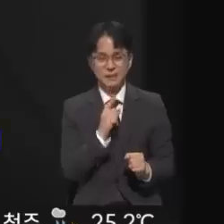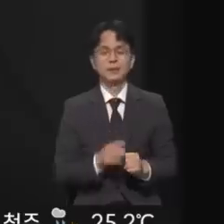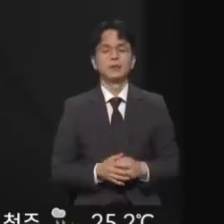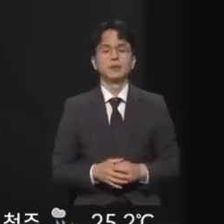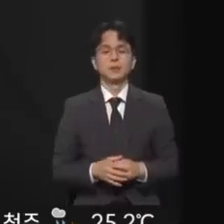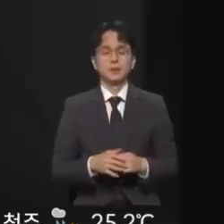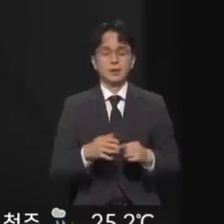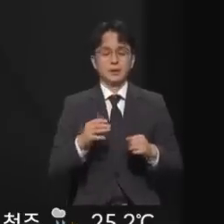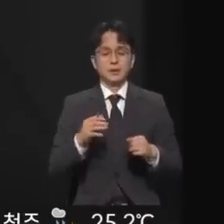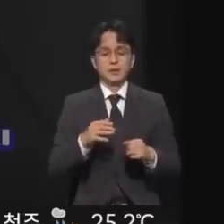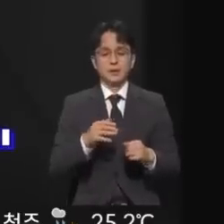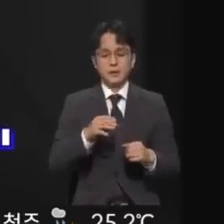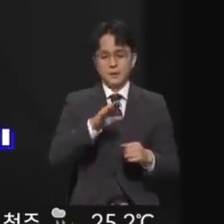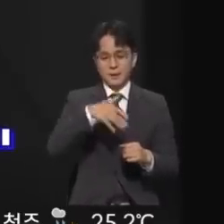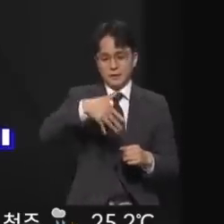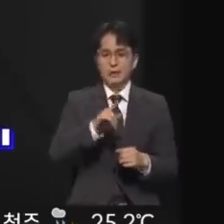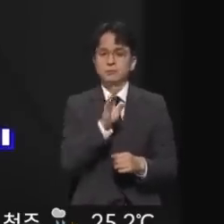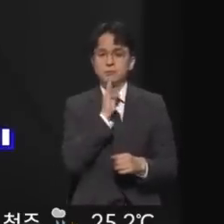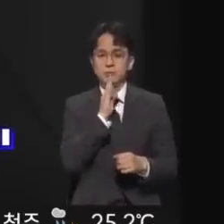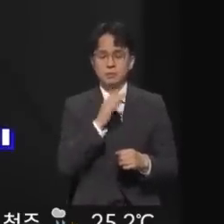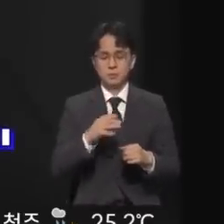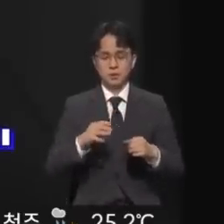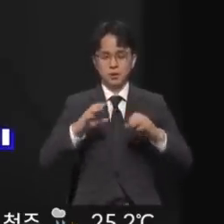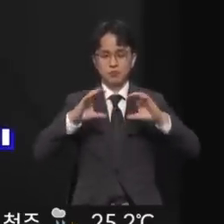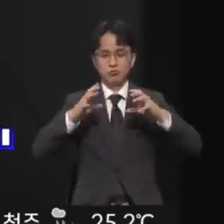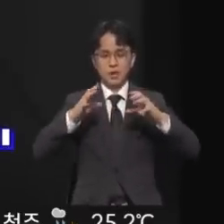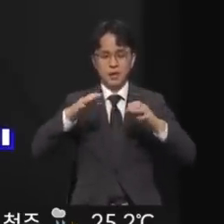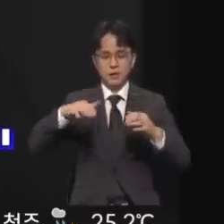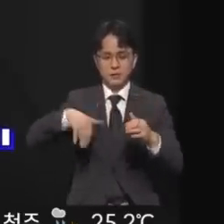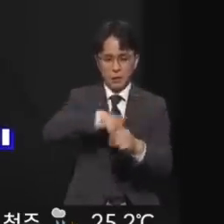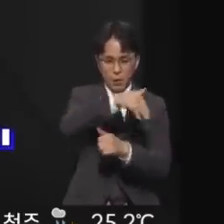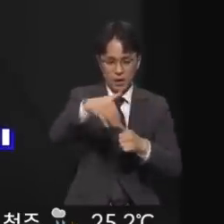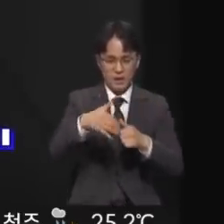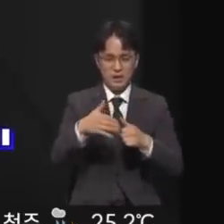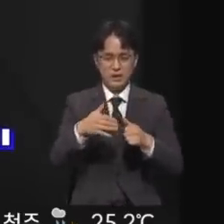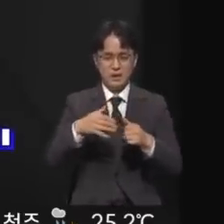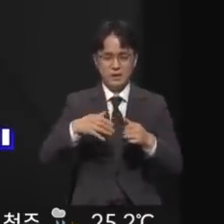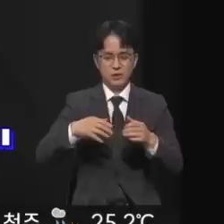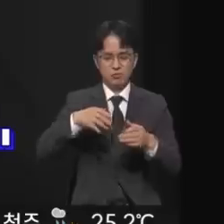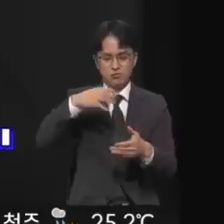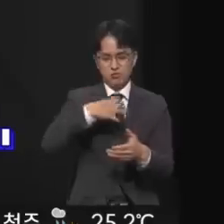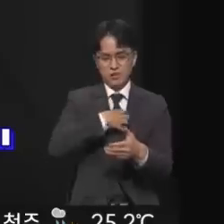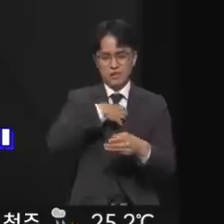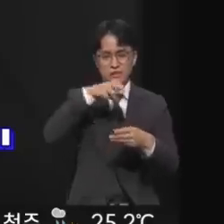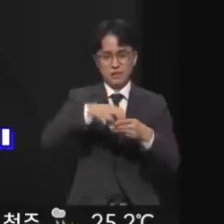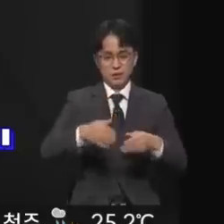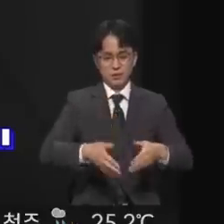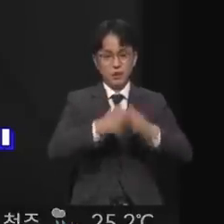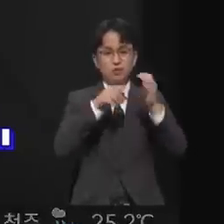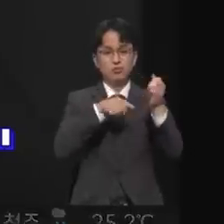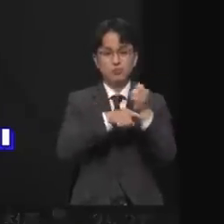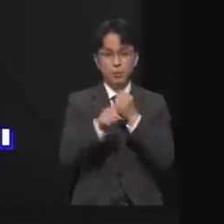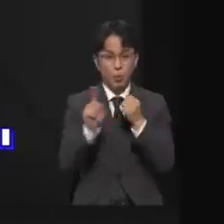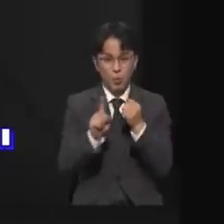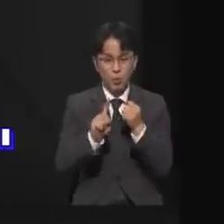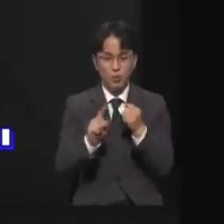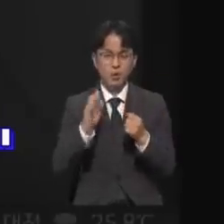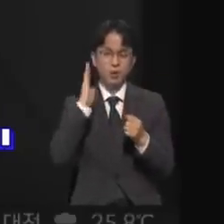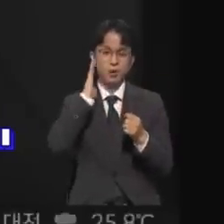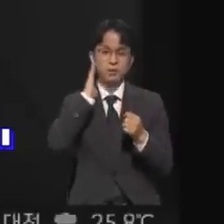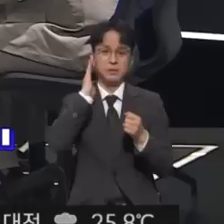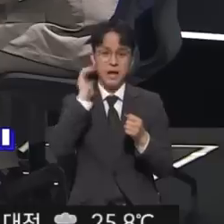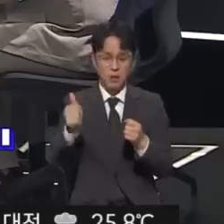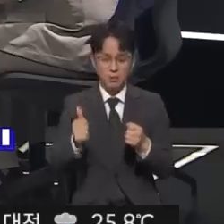우리가 제대로 된 유기 대응하기 위해서 만든 건데 그런 것들을 이용하지 않는다는 건 대통령이 직물 잘되지 모자 화 되어있는 위기 관리 센터 부신 거